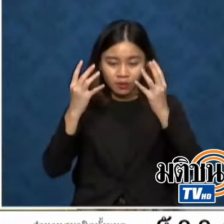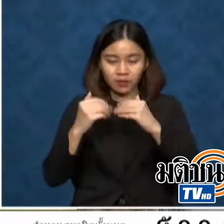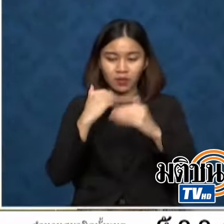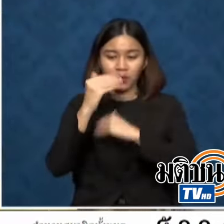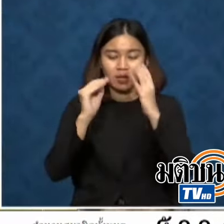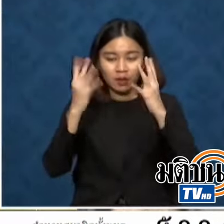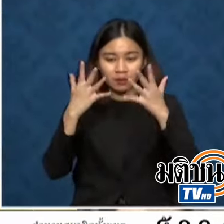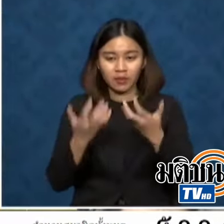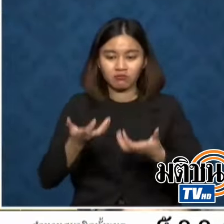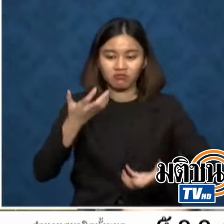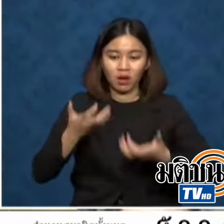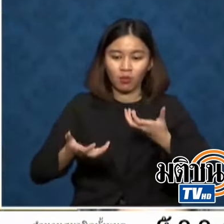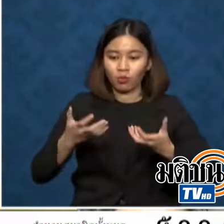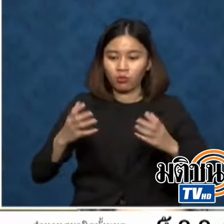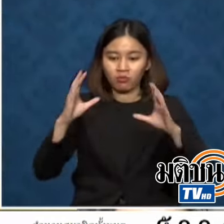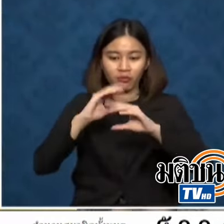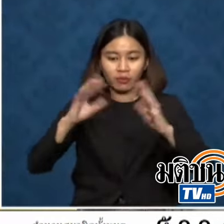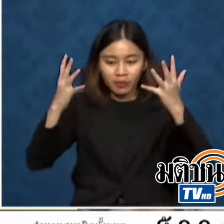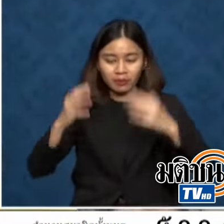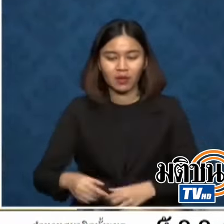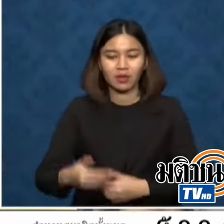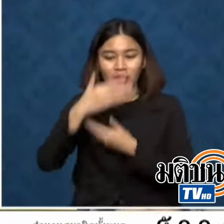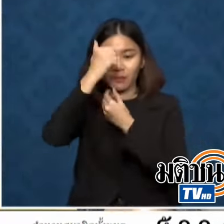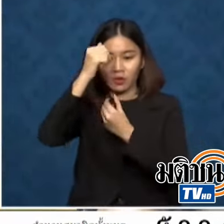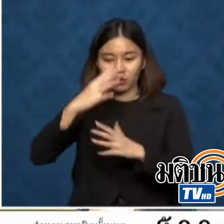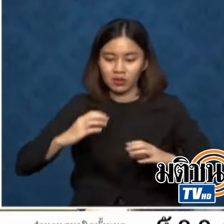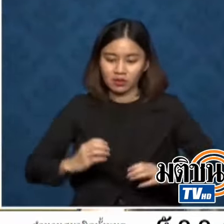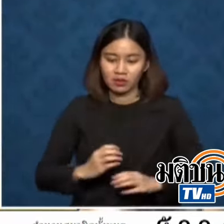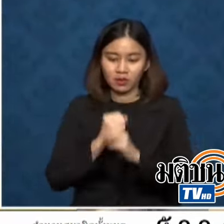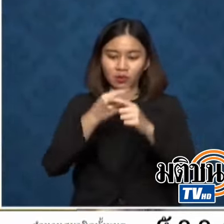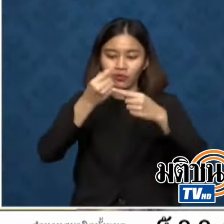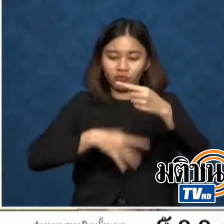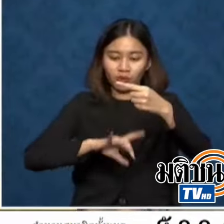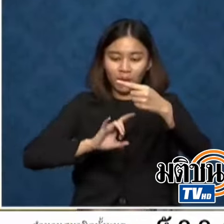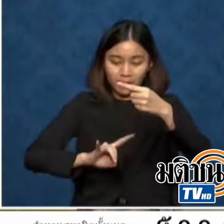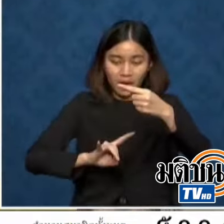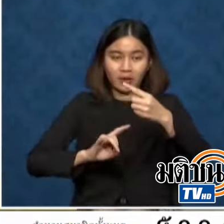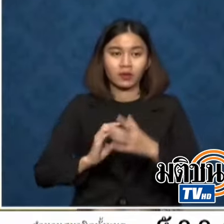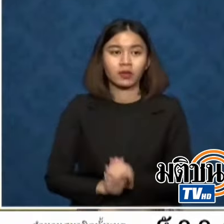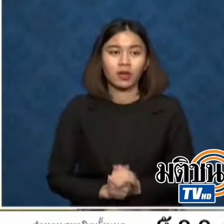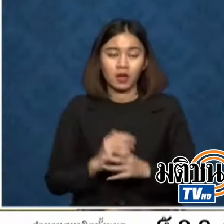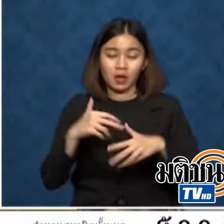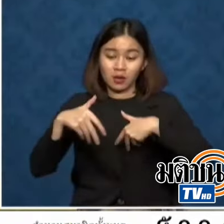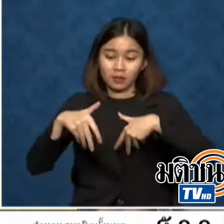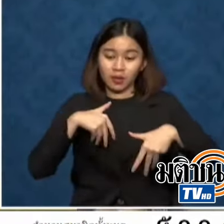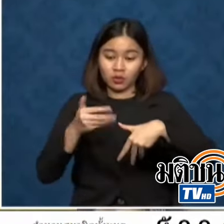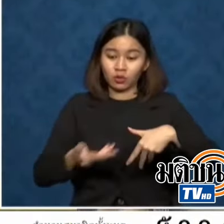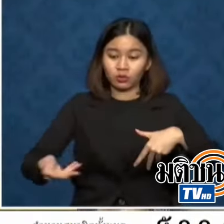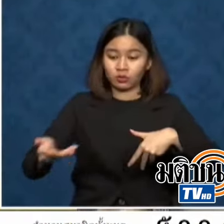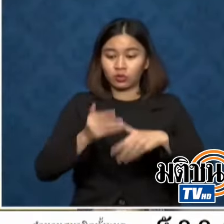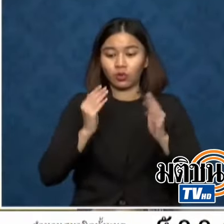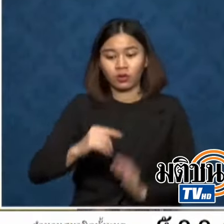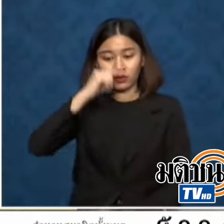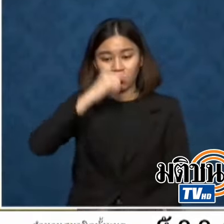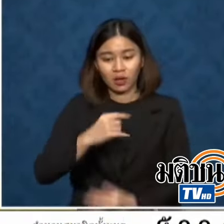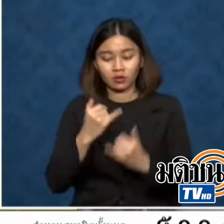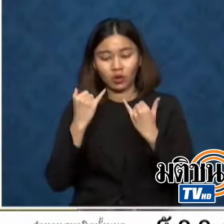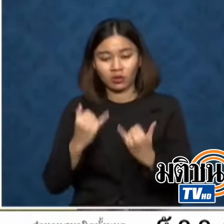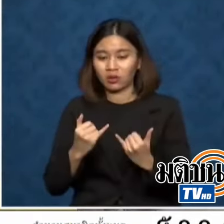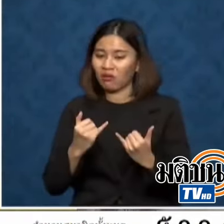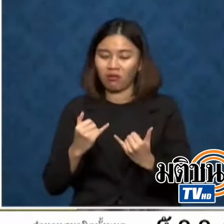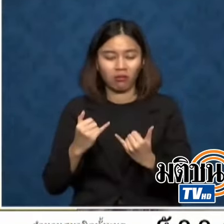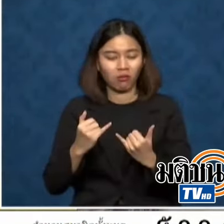กระบวนการยุติธรรมอันนี้ท่านละเลยผมสรุปมาให้ว่าเป็นมืด 8ด้านประชาไทยประชาเอ่อประชาชนคนไทยตอนนี้มืด